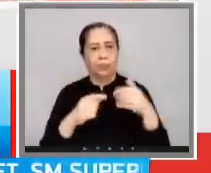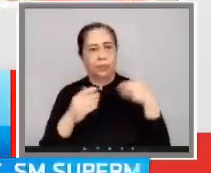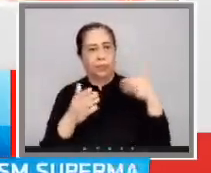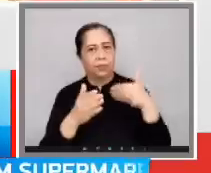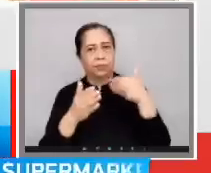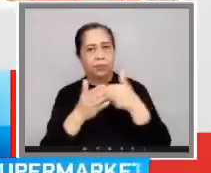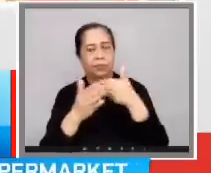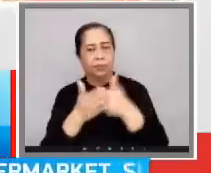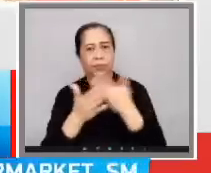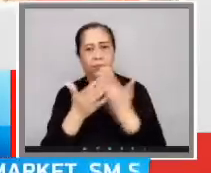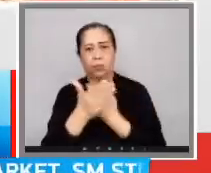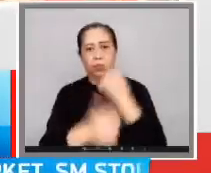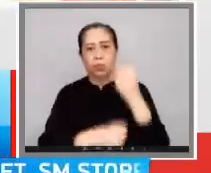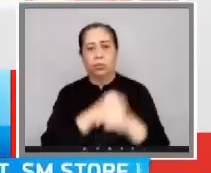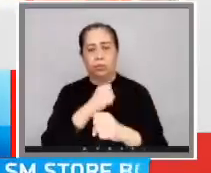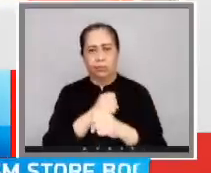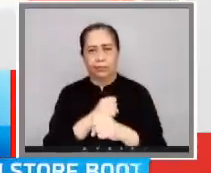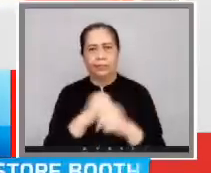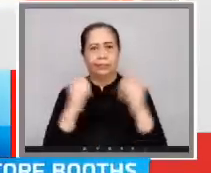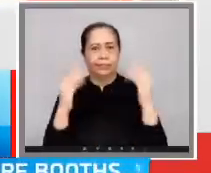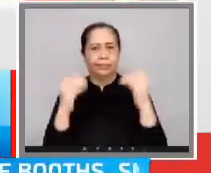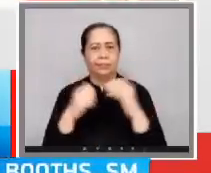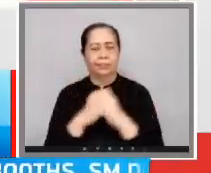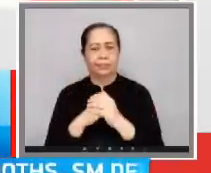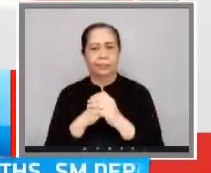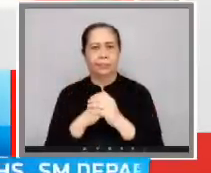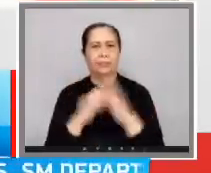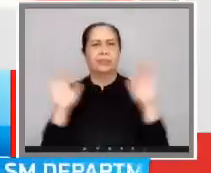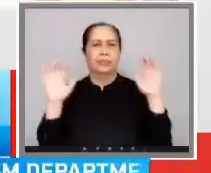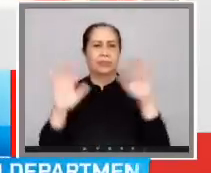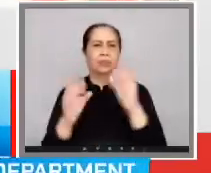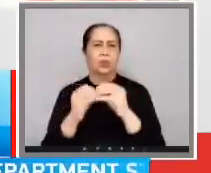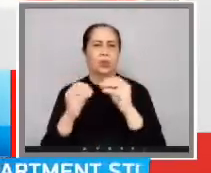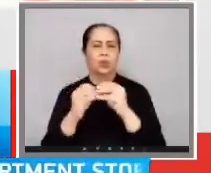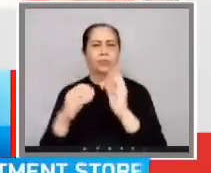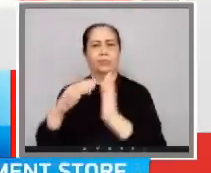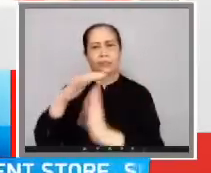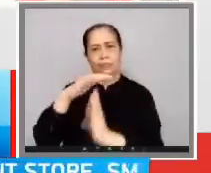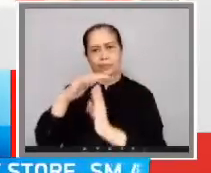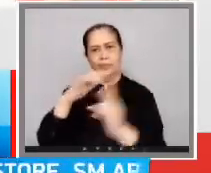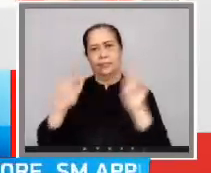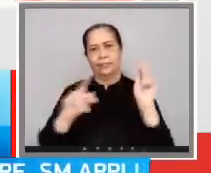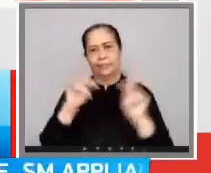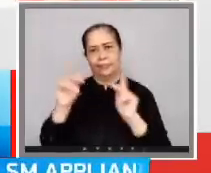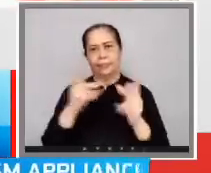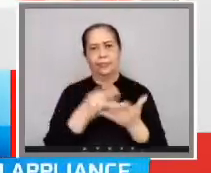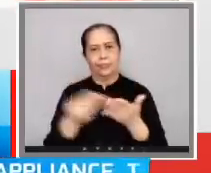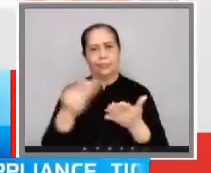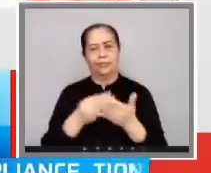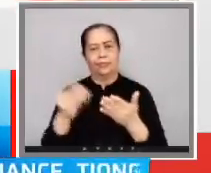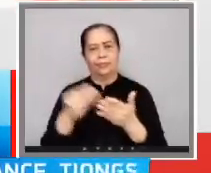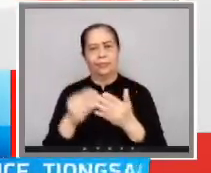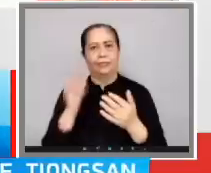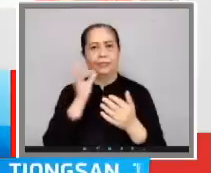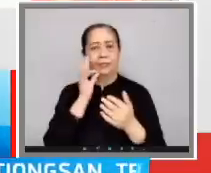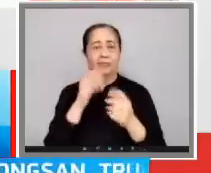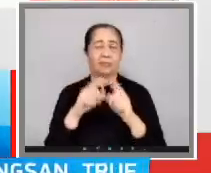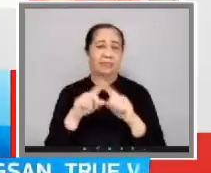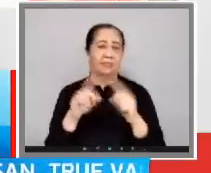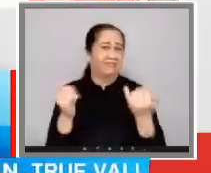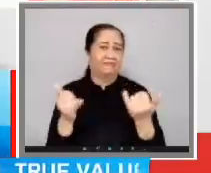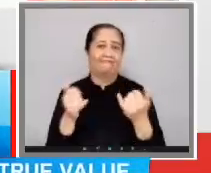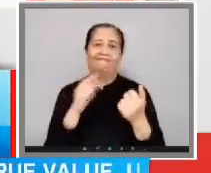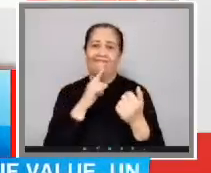ang pagsalubong sa bagong taon, ay dumagsa pa or pumunta pa dito ang mga namimili. But so far sa ngayon, Rafi,